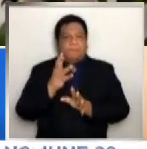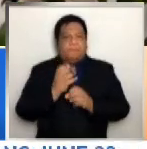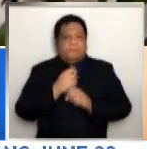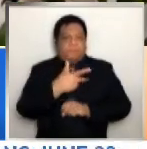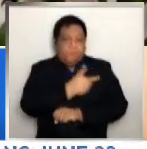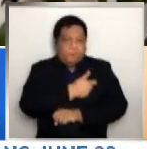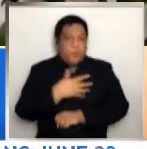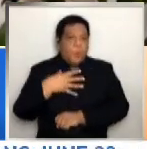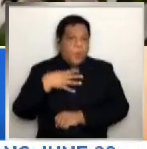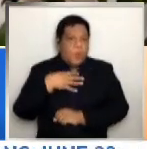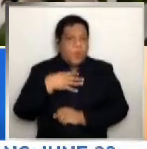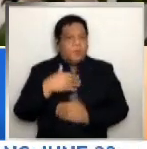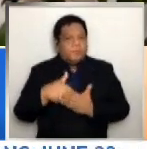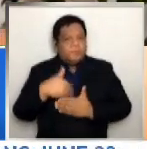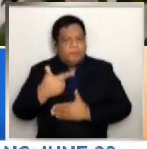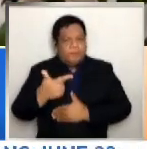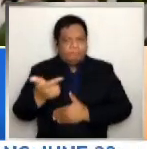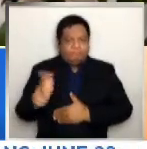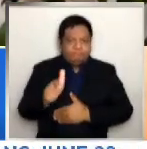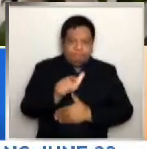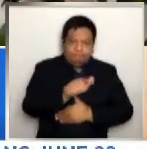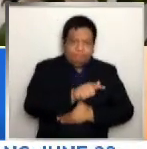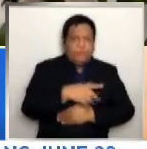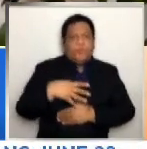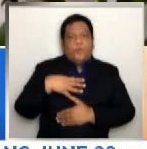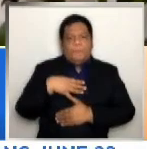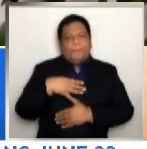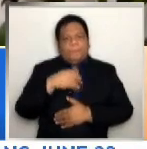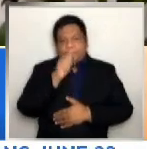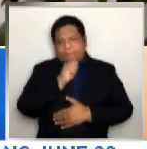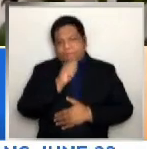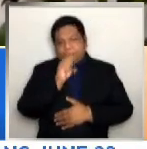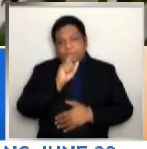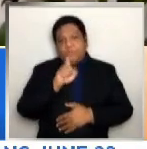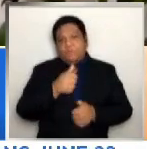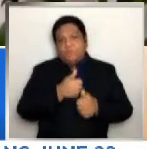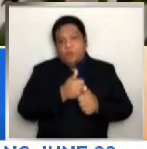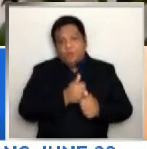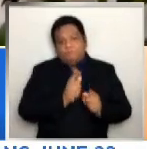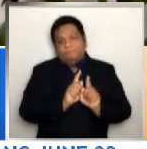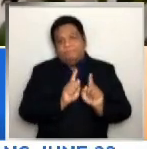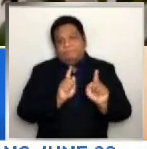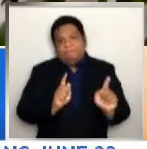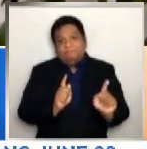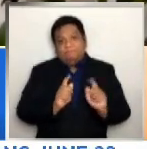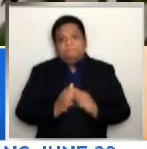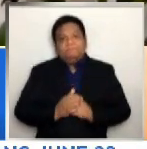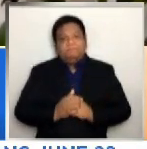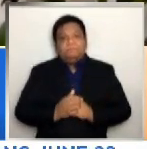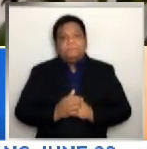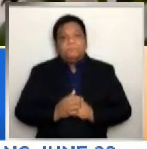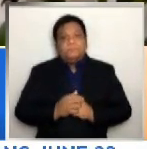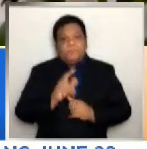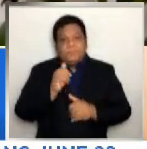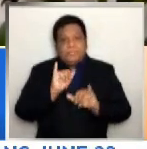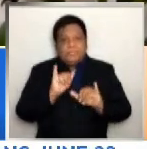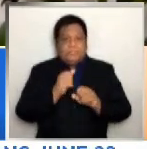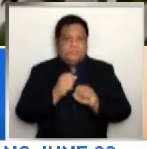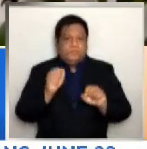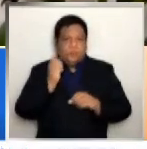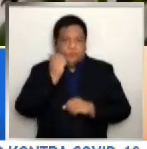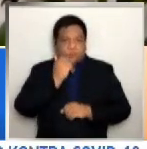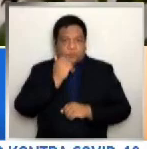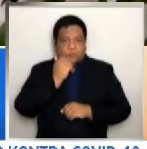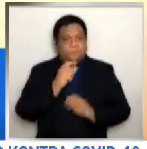pumila po tayo ng maayos and observe social distancing, di ba? So, dapat keep safe palagi. Attorney Gabby,